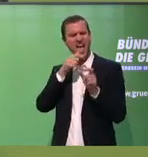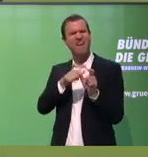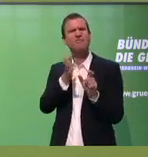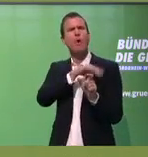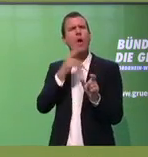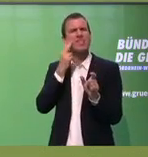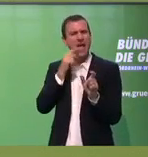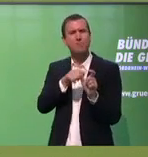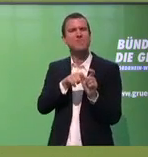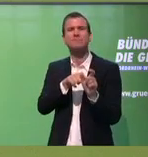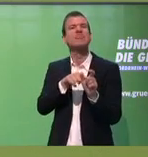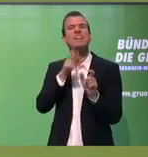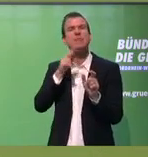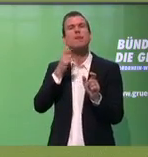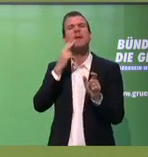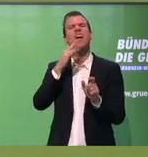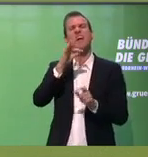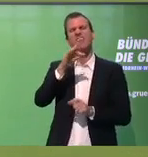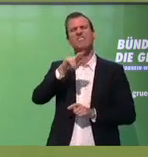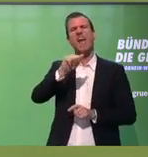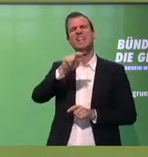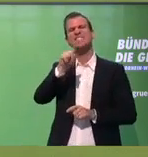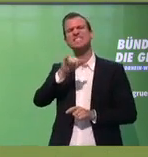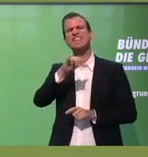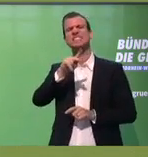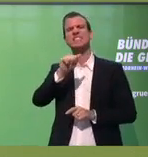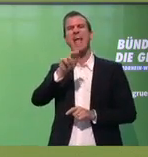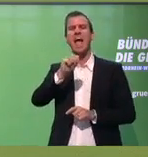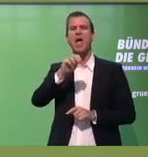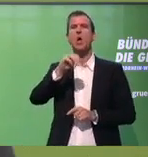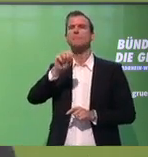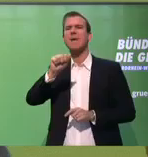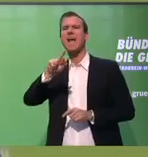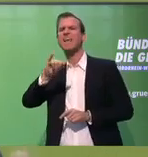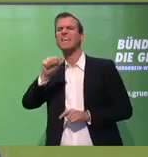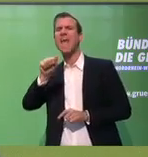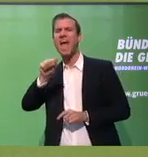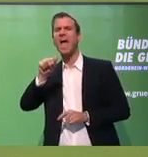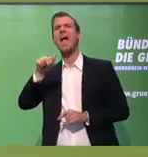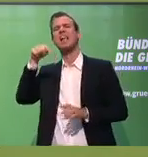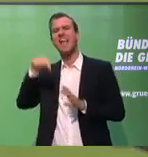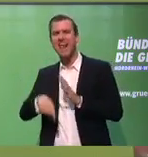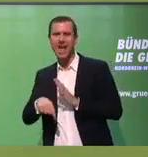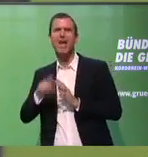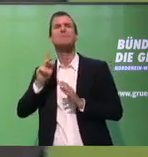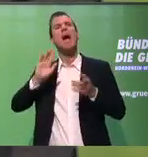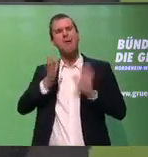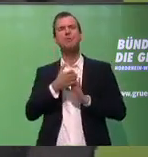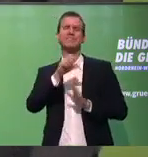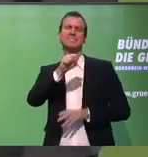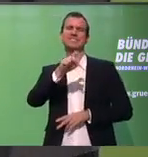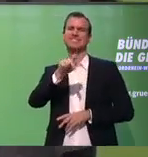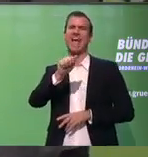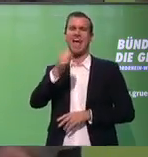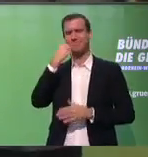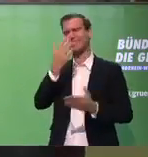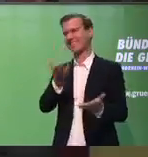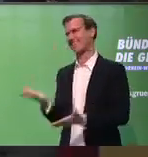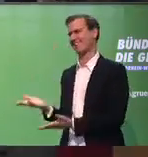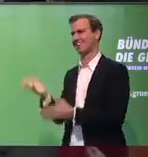dass dein vollständiger Name Franziska Maria Keller ist, aber wir nennen dich gerne Ska. Ska, bitte auf die Bühne.